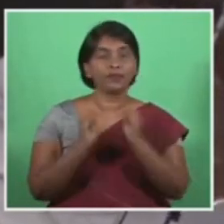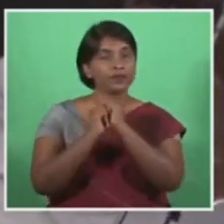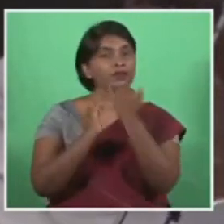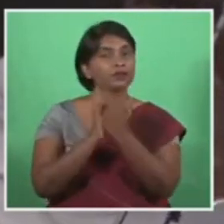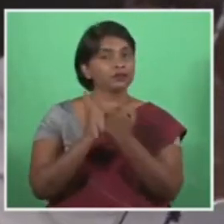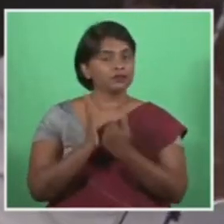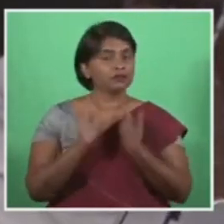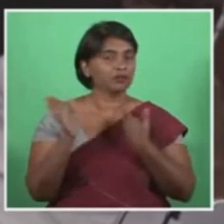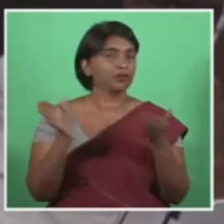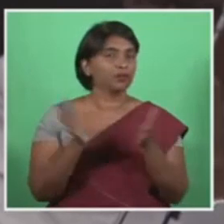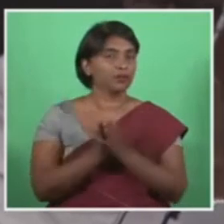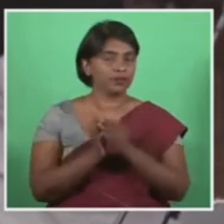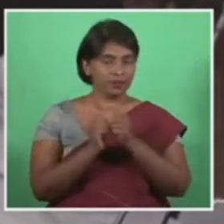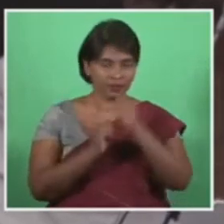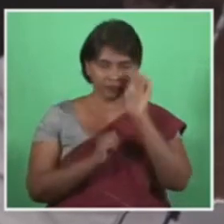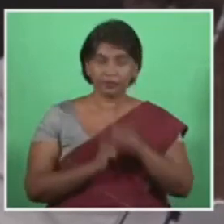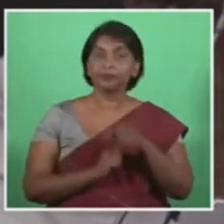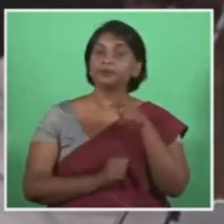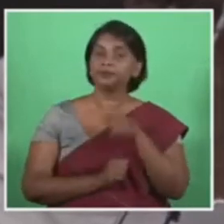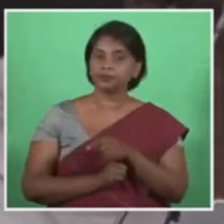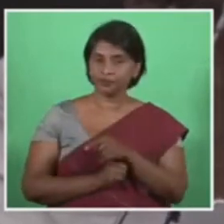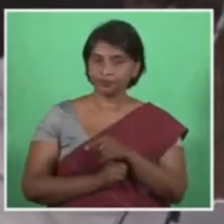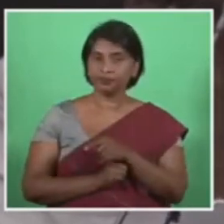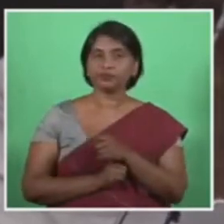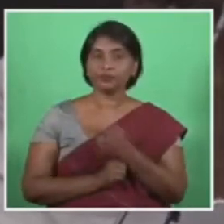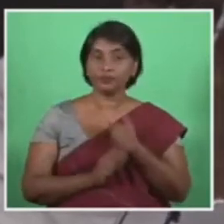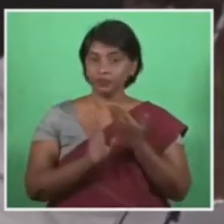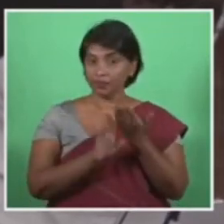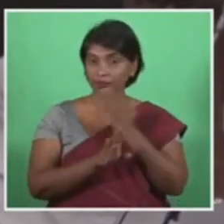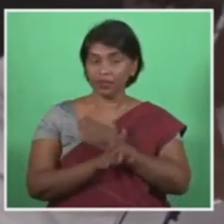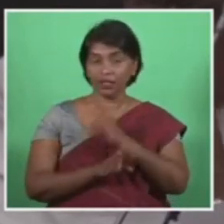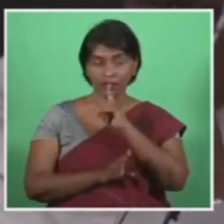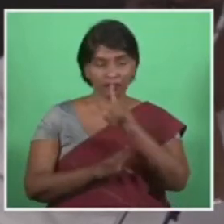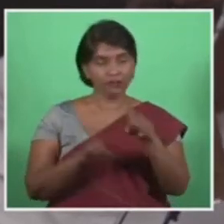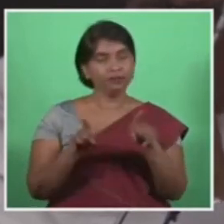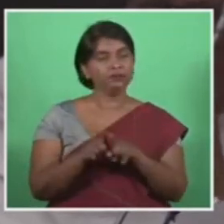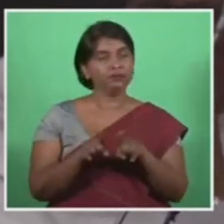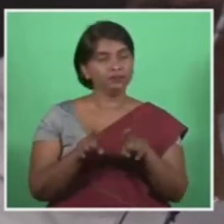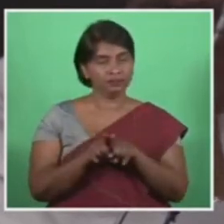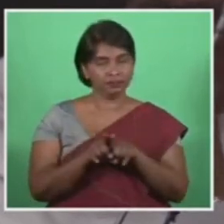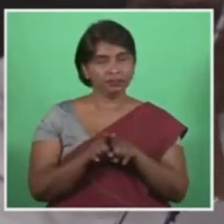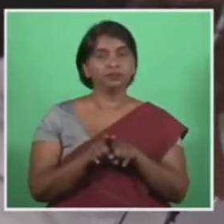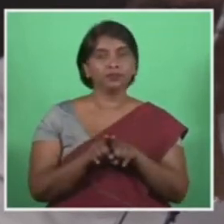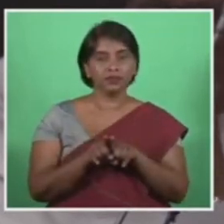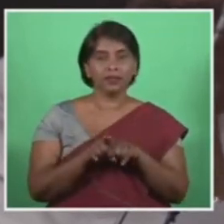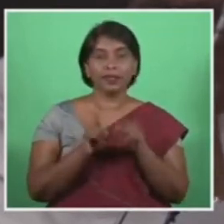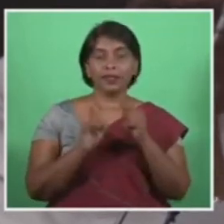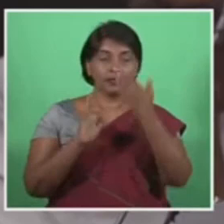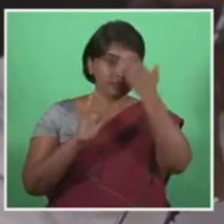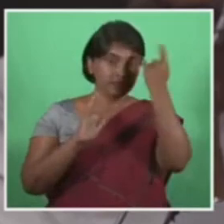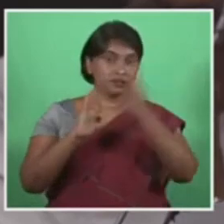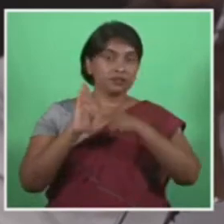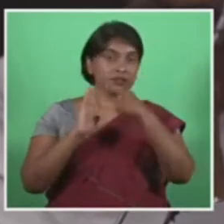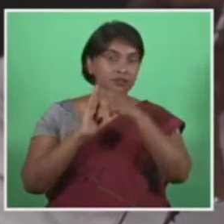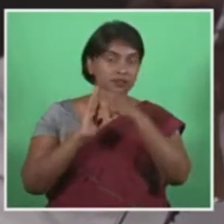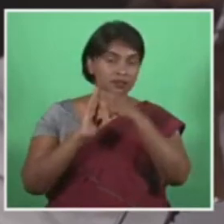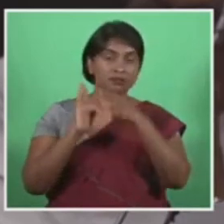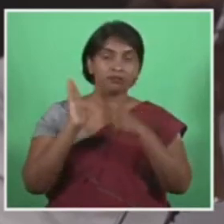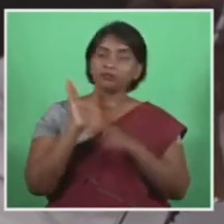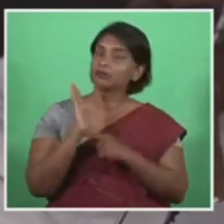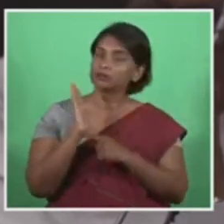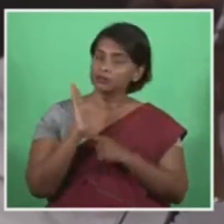වැඩපිළිවෙලට අන්තර්ගත කර තිබෙනවා එය මා කලින් සඳහන් කර පරිදි පේදුරු තුඩුවේ සිට දෙවුන්දර